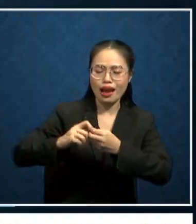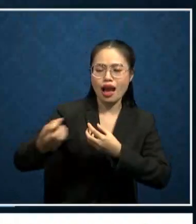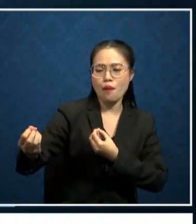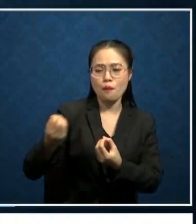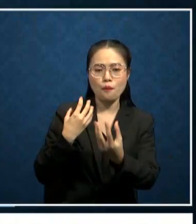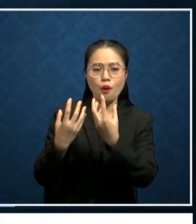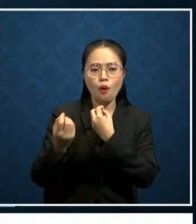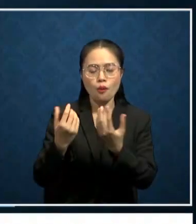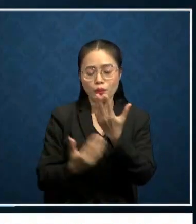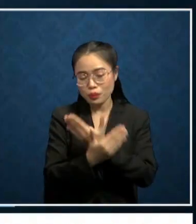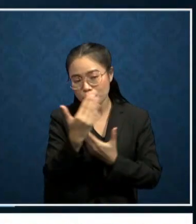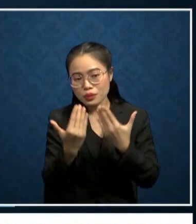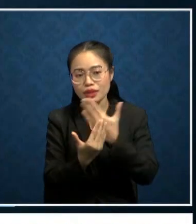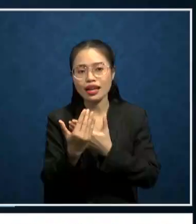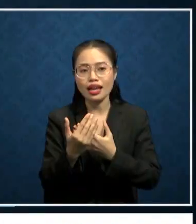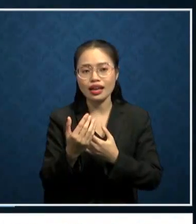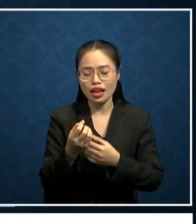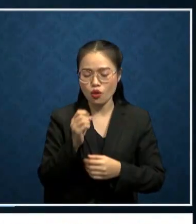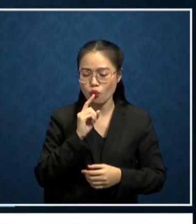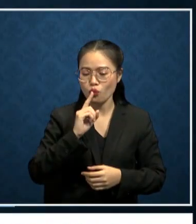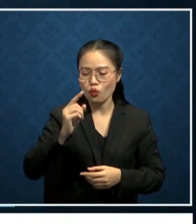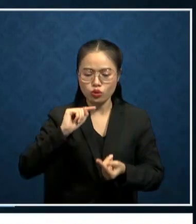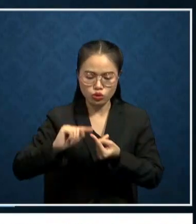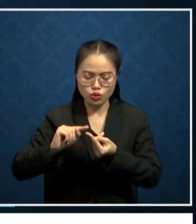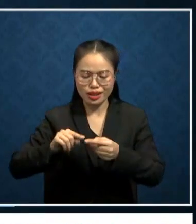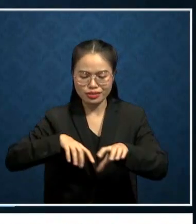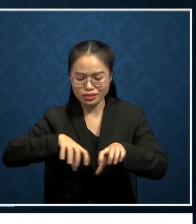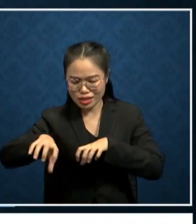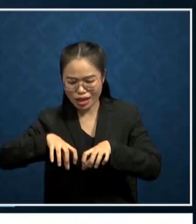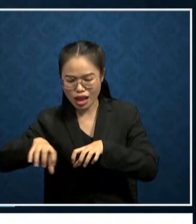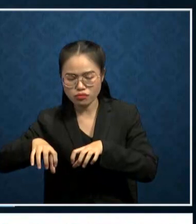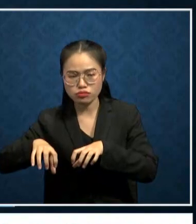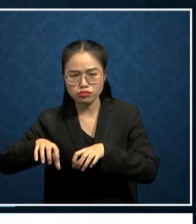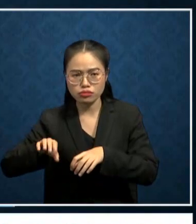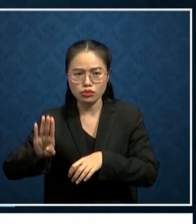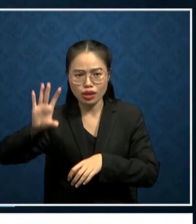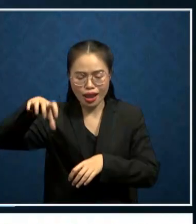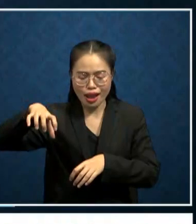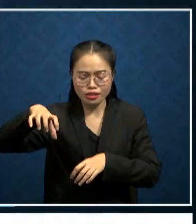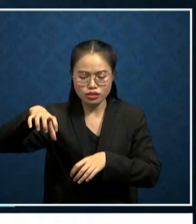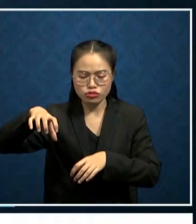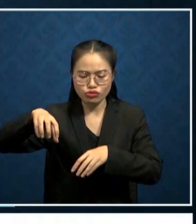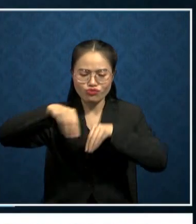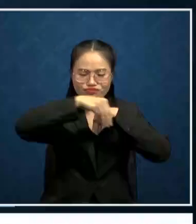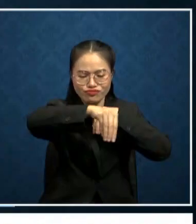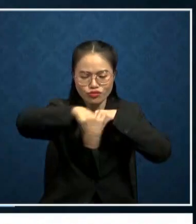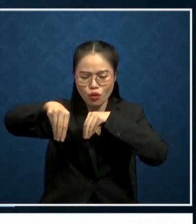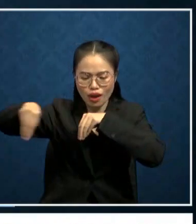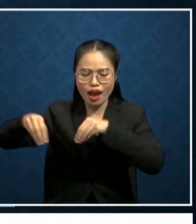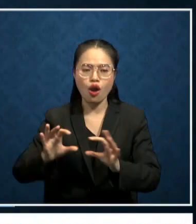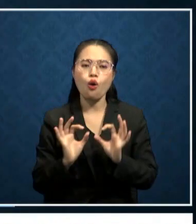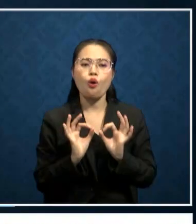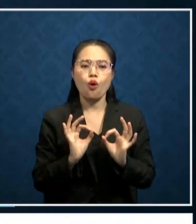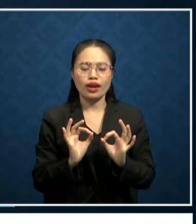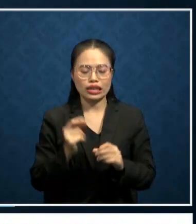4พิจารณาการอุทธรณ์เกี่ยวกับการใช้อสังหาริมทรัพย์เพื่อวางเขตระบบโครงข่ายนี้ไม่มีข้อสังเกตข้อ